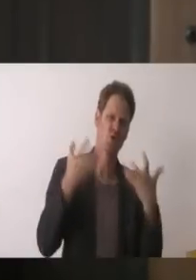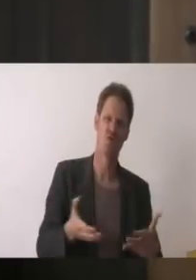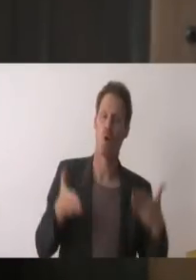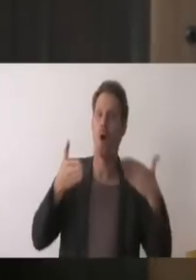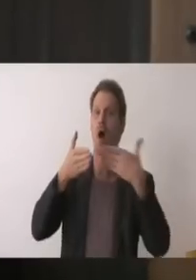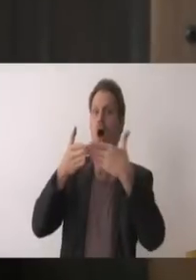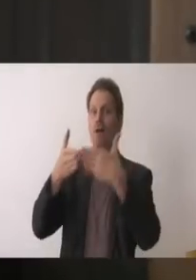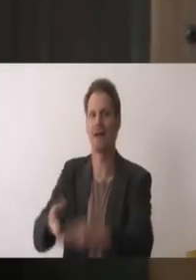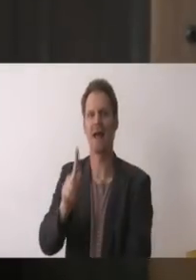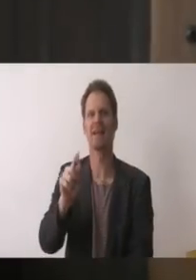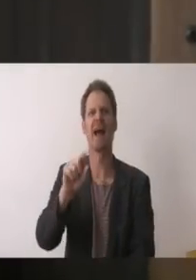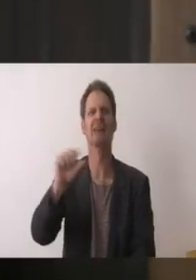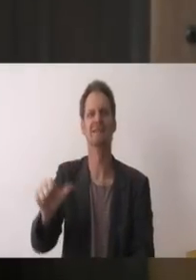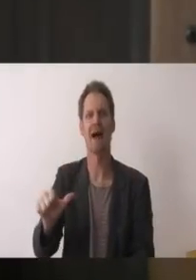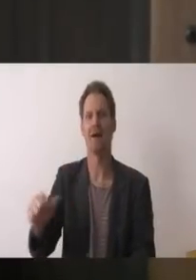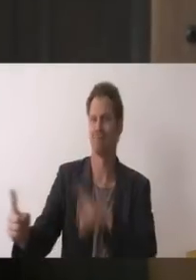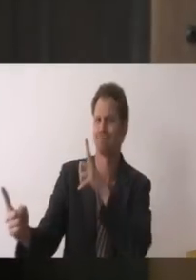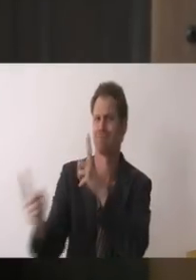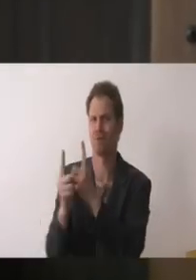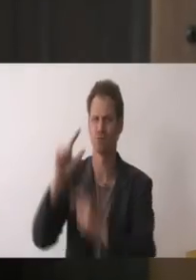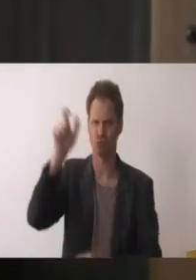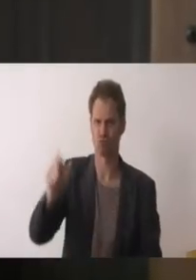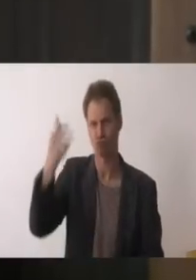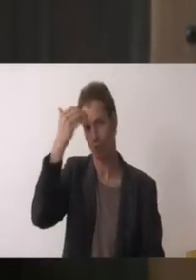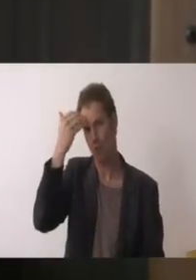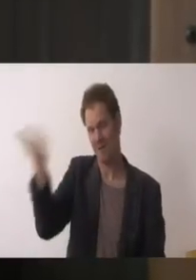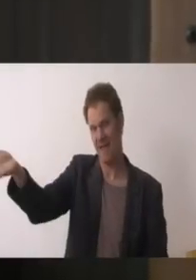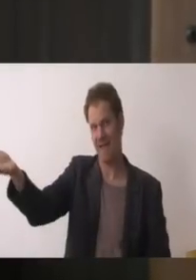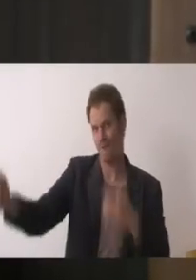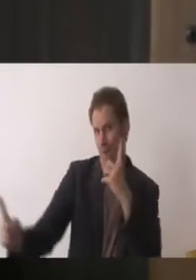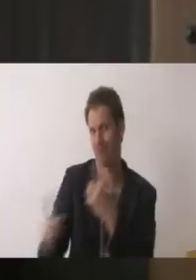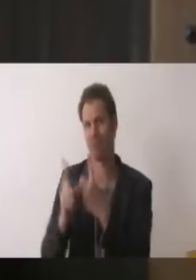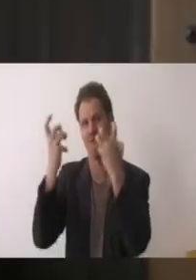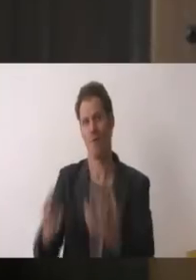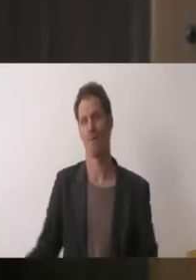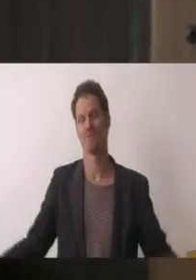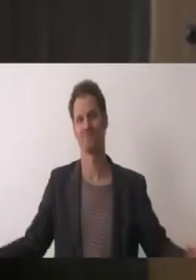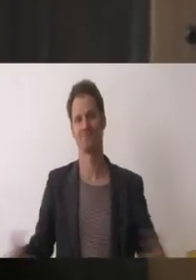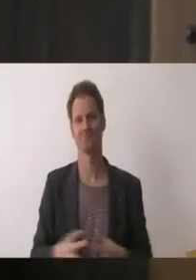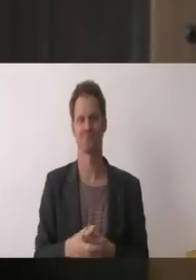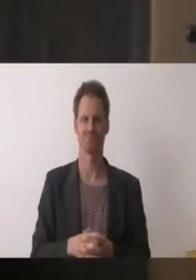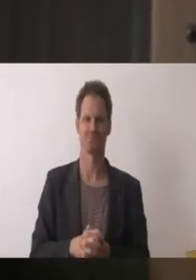1967. J'ai hâte d'entrer dans le port de Gaza et de retrouver tous les gens que nous connaissons là-bas.